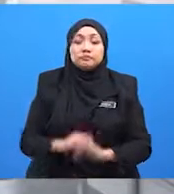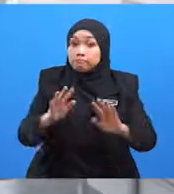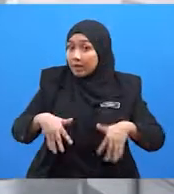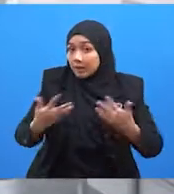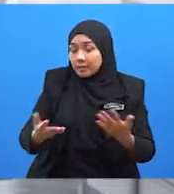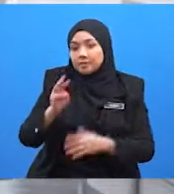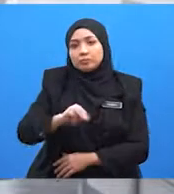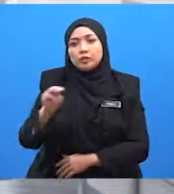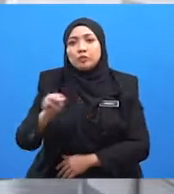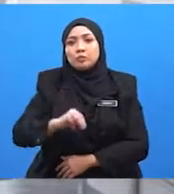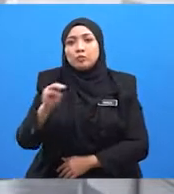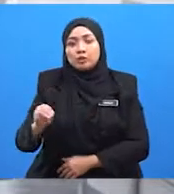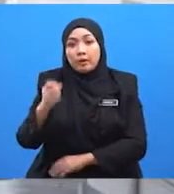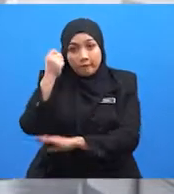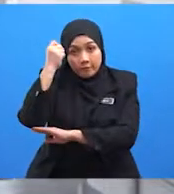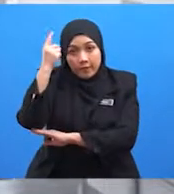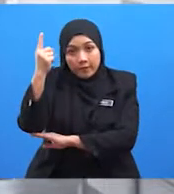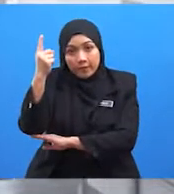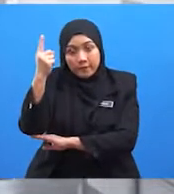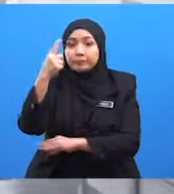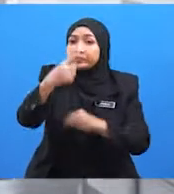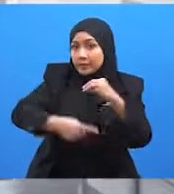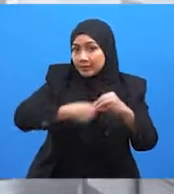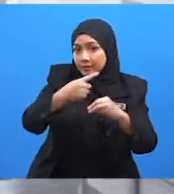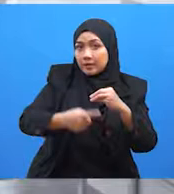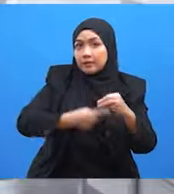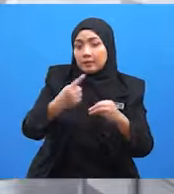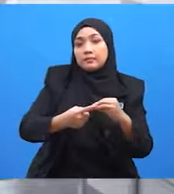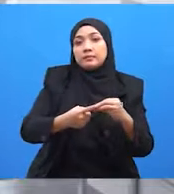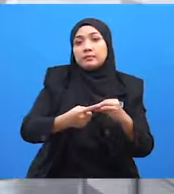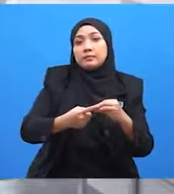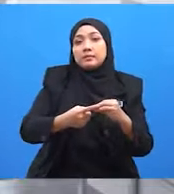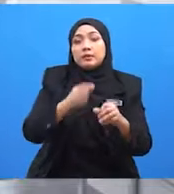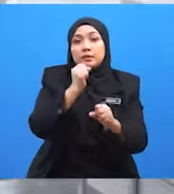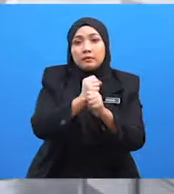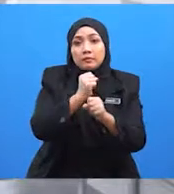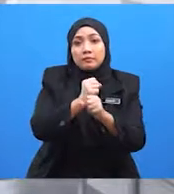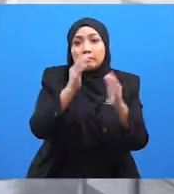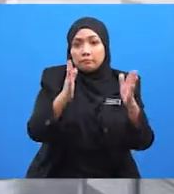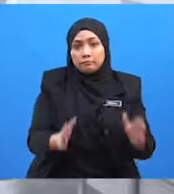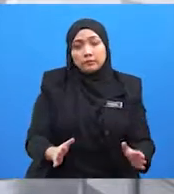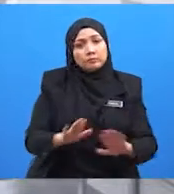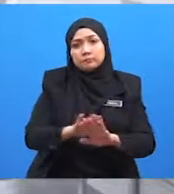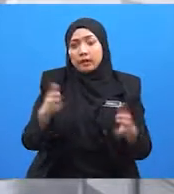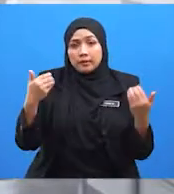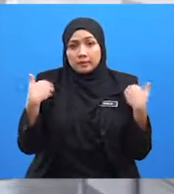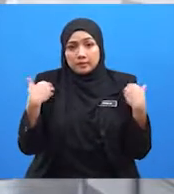Bagaimana murid-murid? Fahamkah murid tentang pengangguran kitaran?